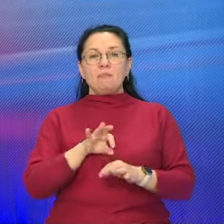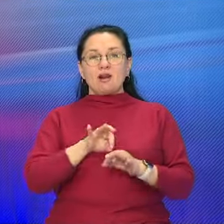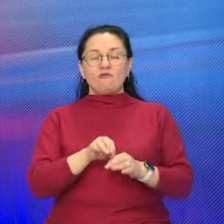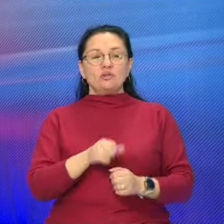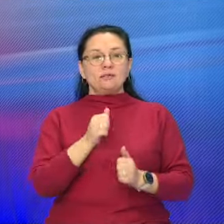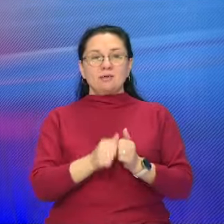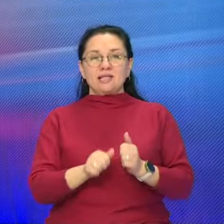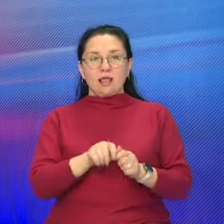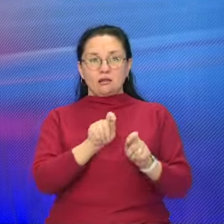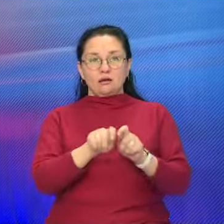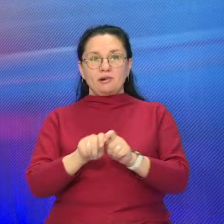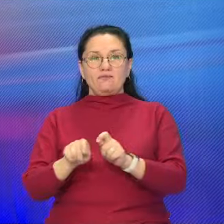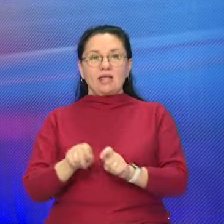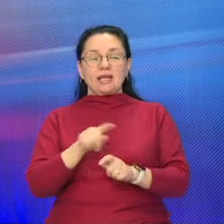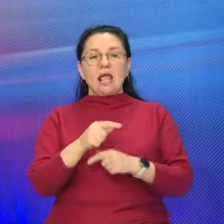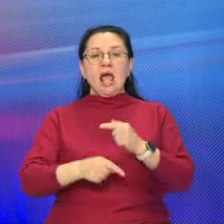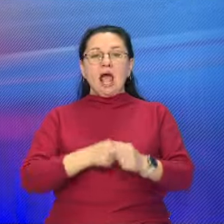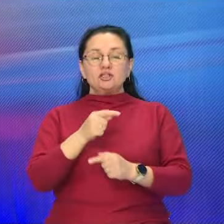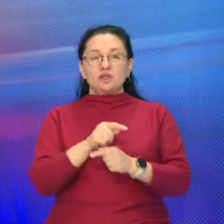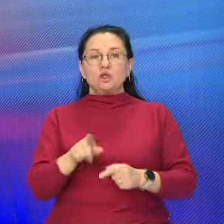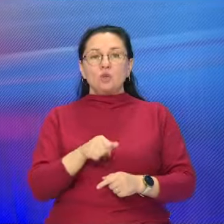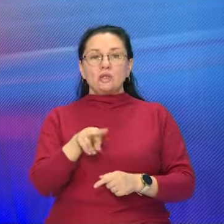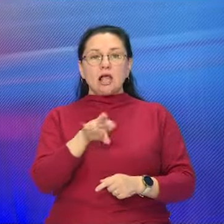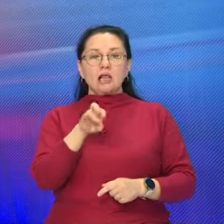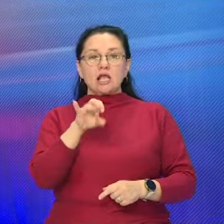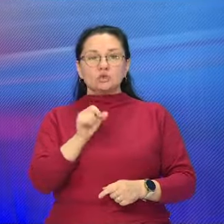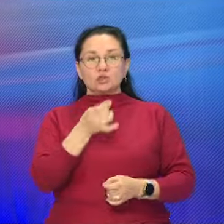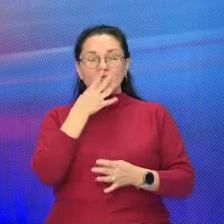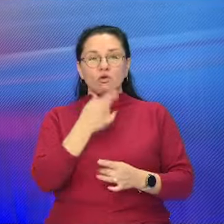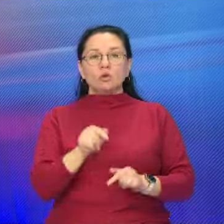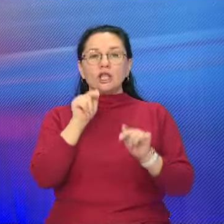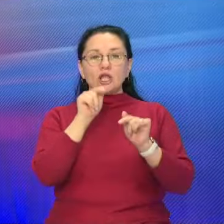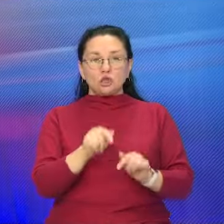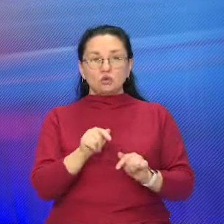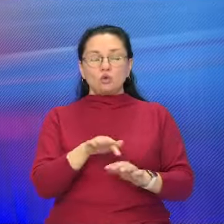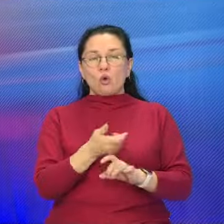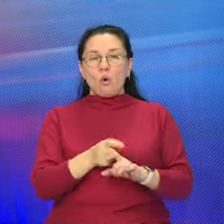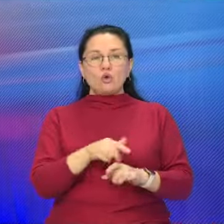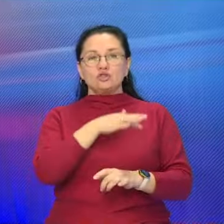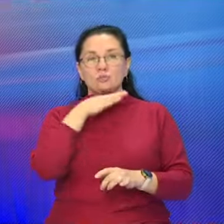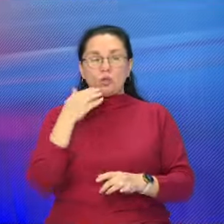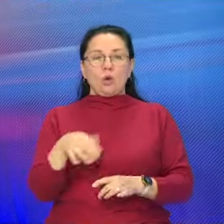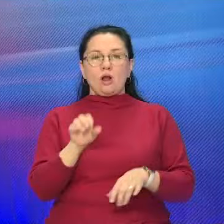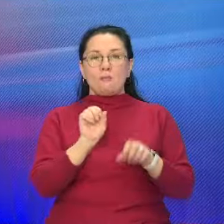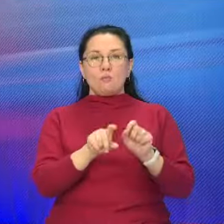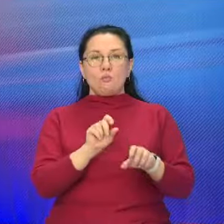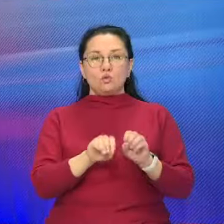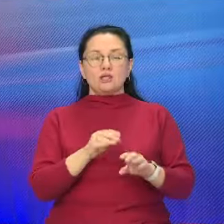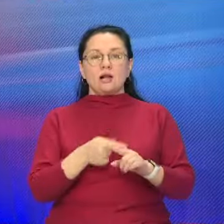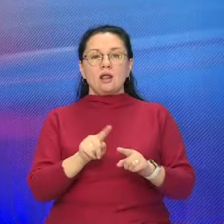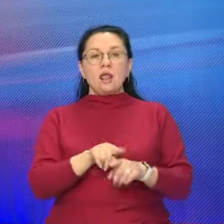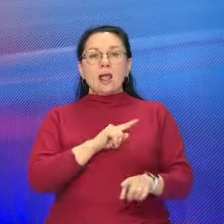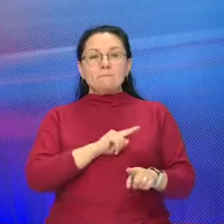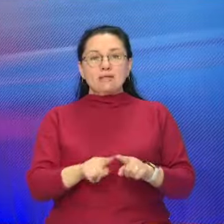постоянные мониторинги. Черговый рейд у микрорайон Лосос на Угродне. И тут у горы коммунального и бытового сметья. Однако хутка